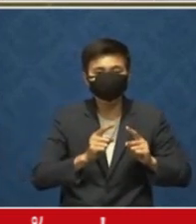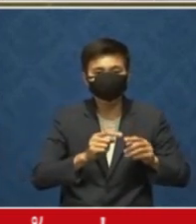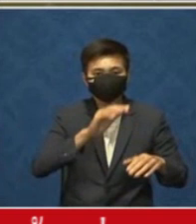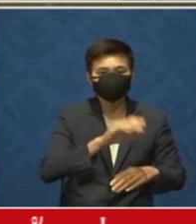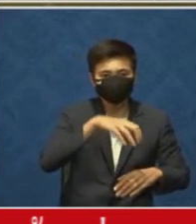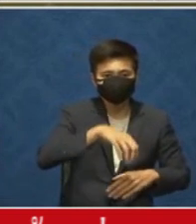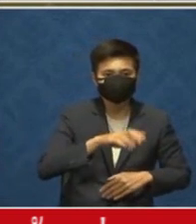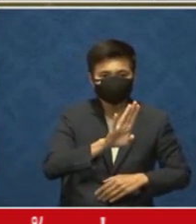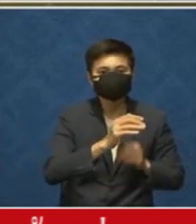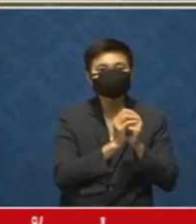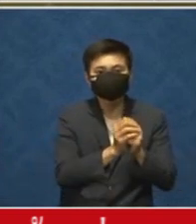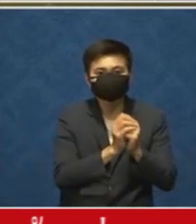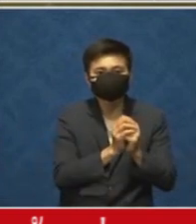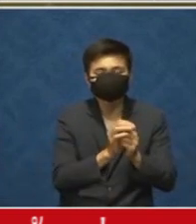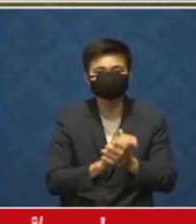Shipbuilding นะครับ